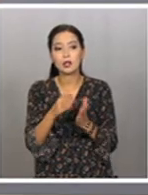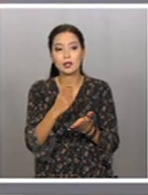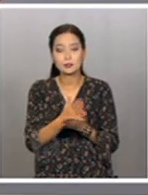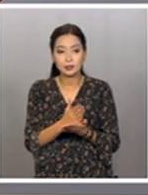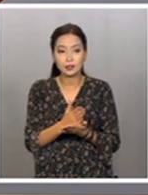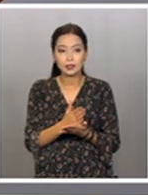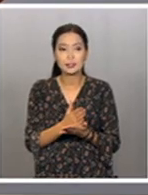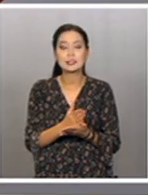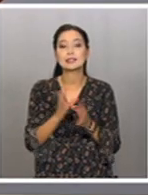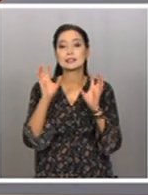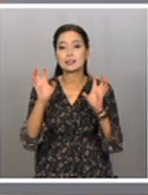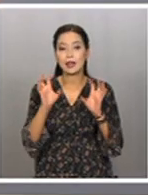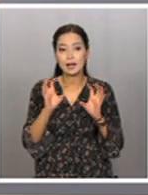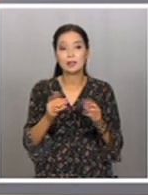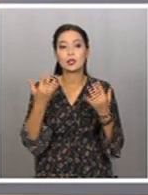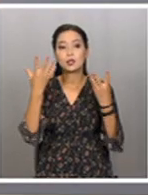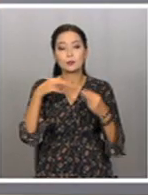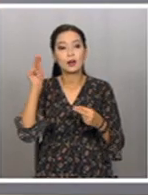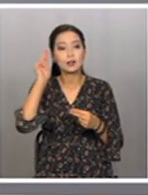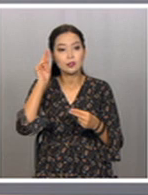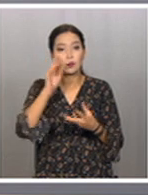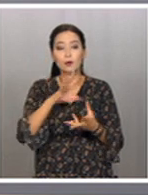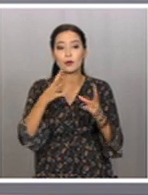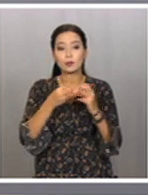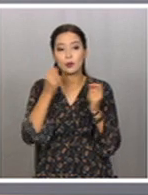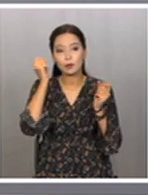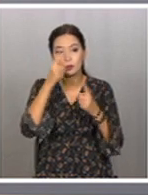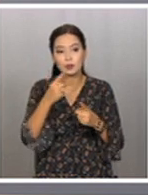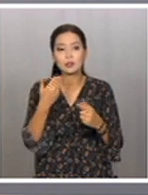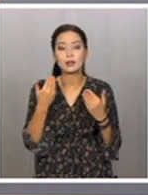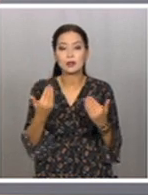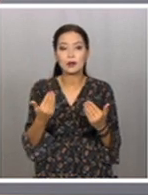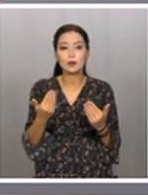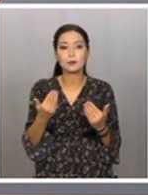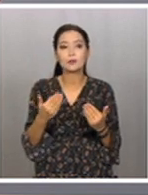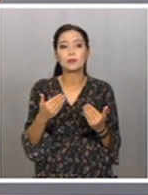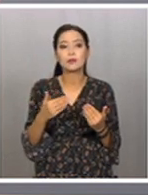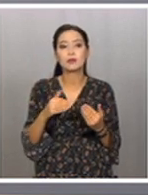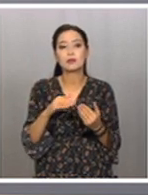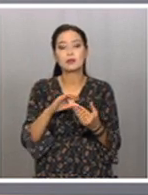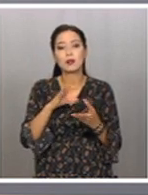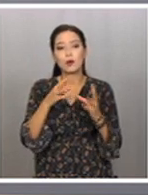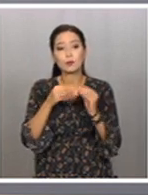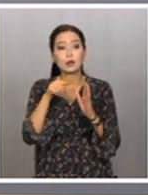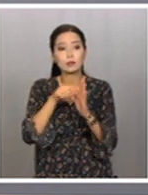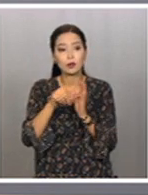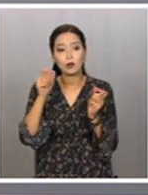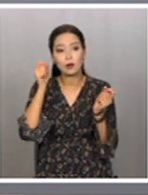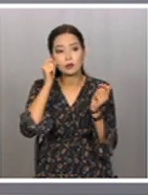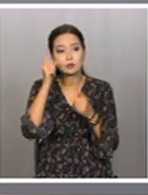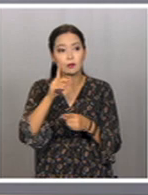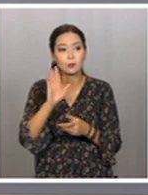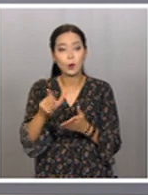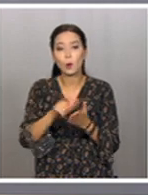Оқушылар, Біржан Сара айтысын оқымастан бұрын Біржан Қожағұлұлы мен Сара Тастанбекқызының өмірімен